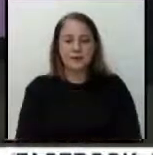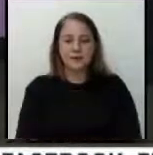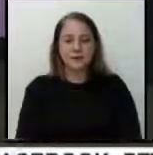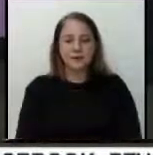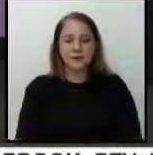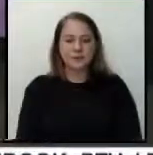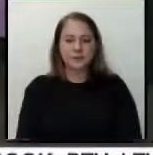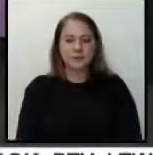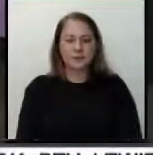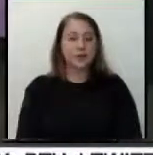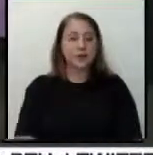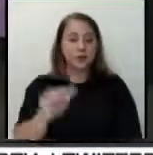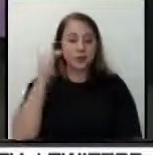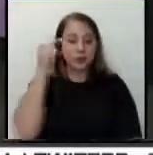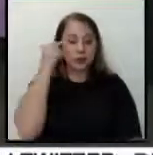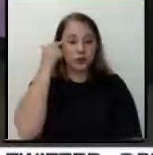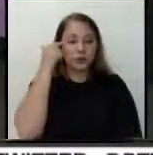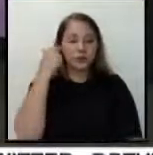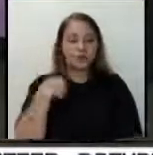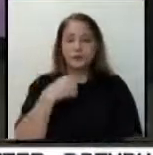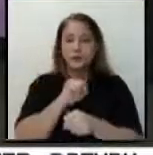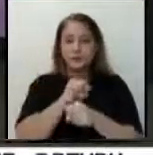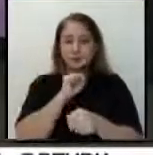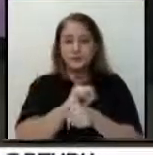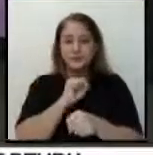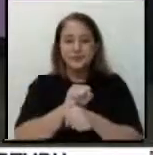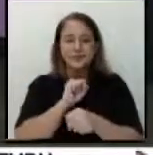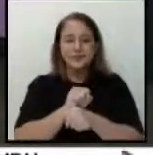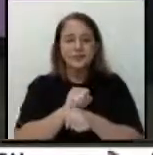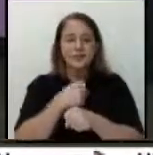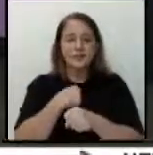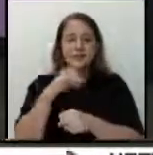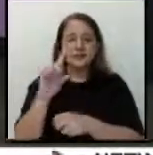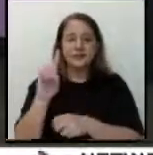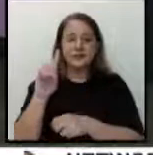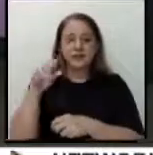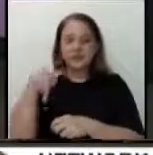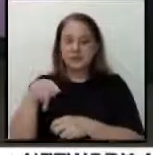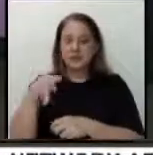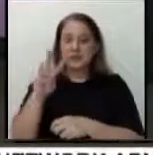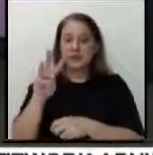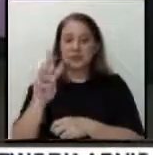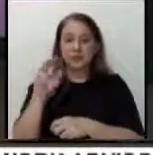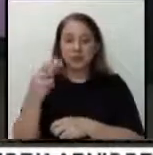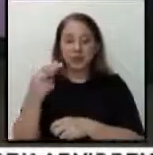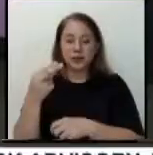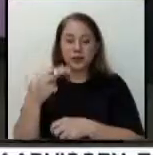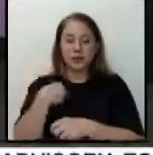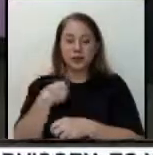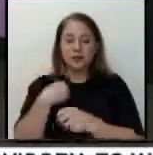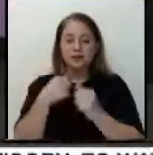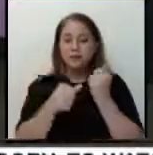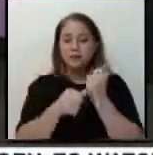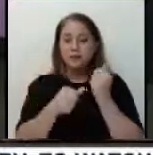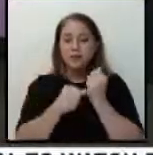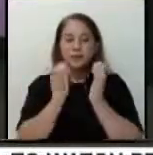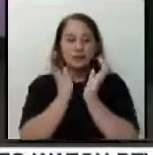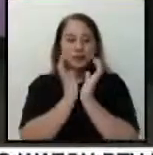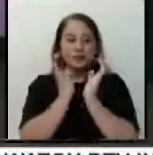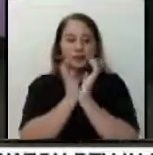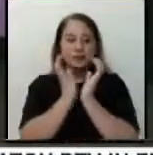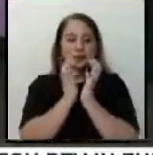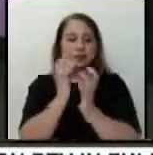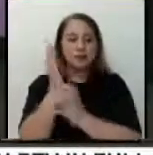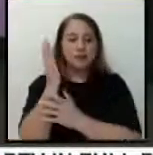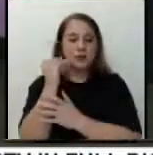sa ating government at work. DPWH nagbigay ng relief augmentation sa DSWD-Caraga. Sa